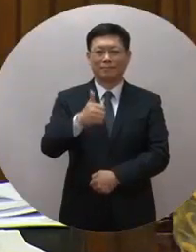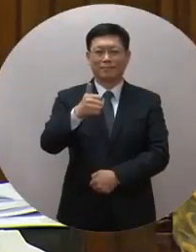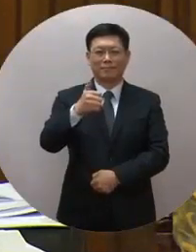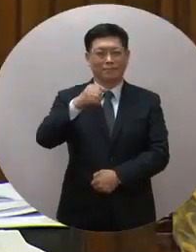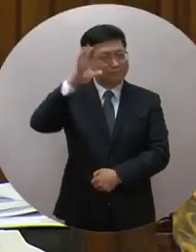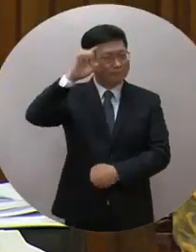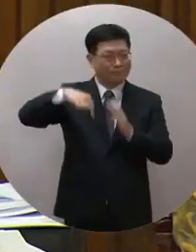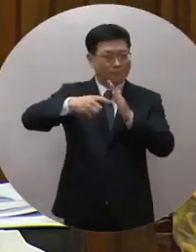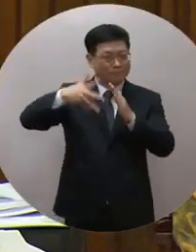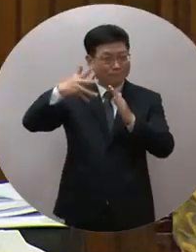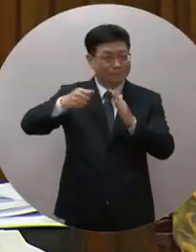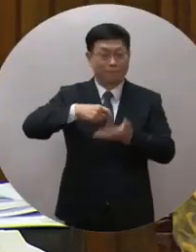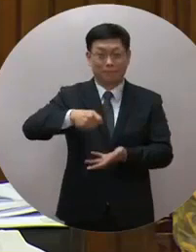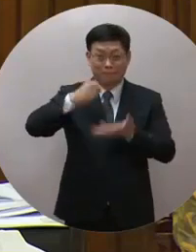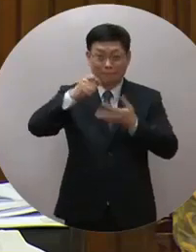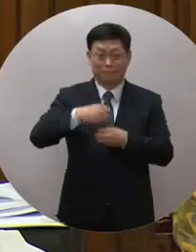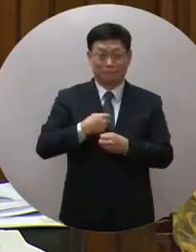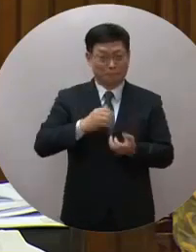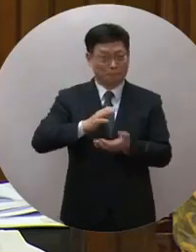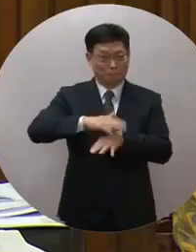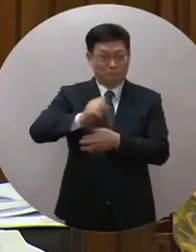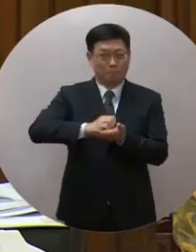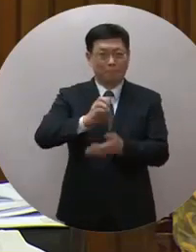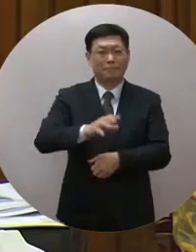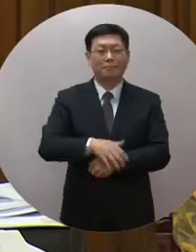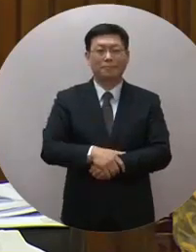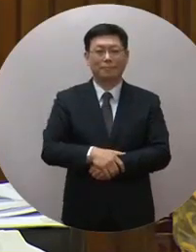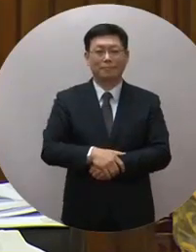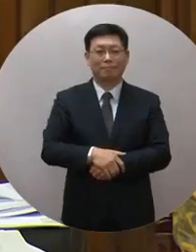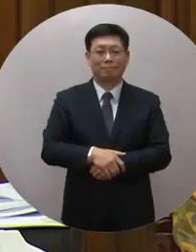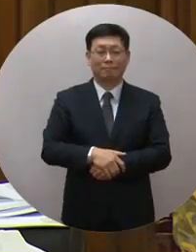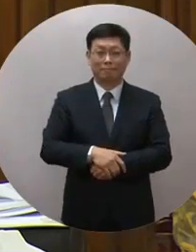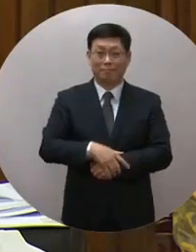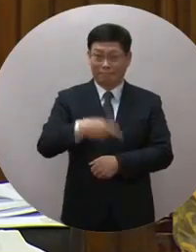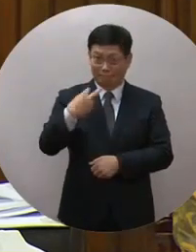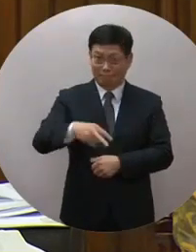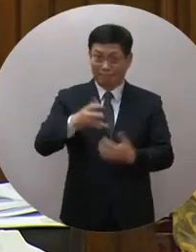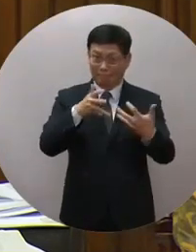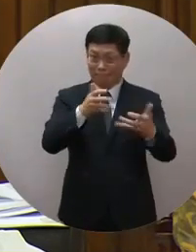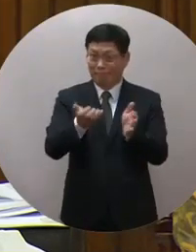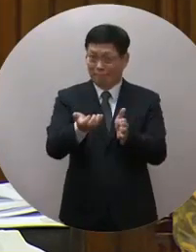谢谢苏院长提出精彩的报告。在进行执